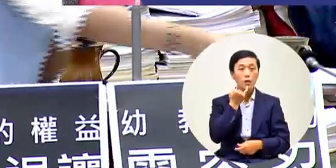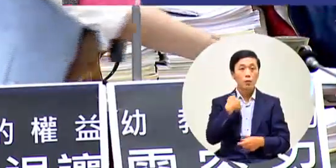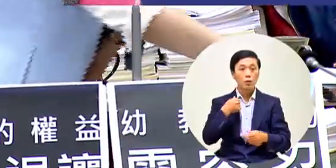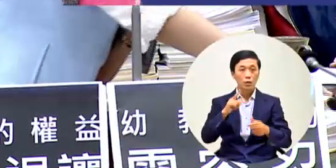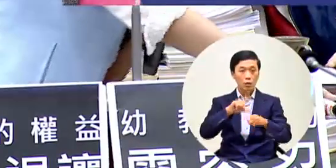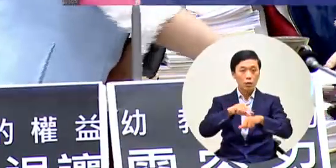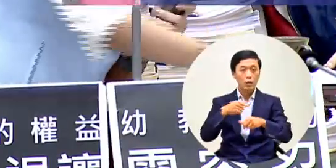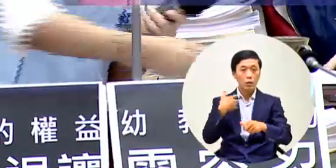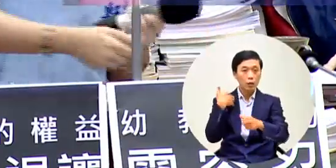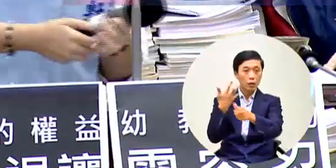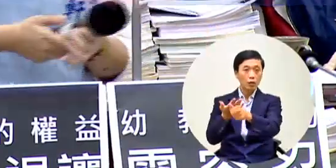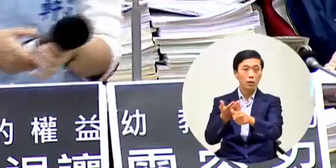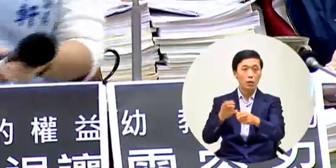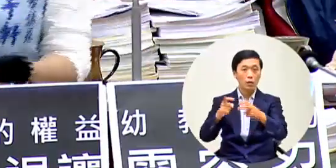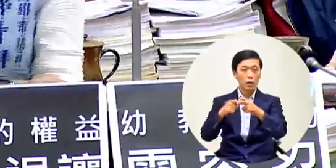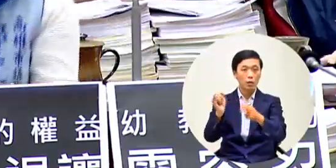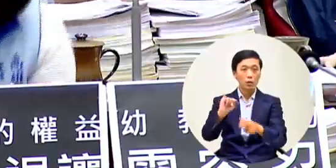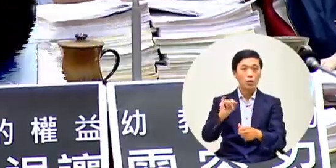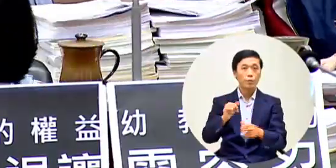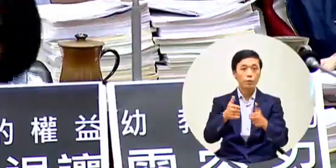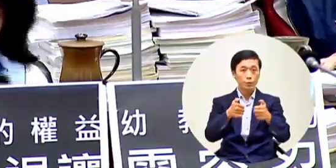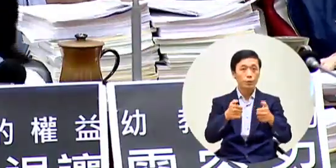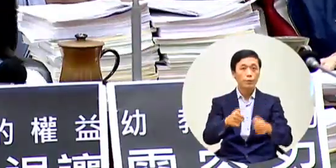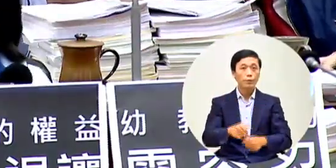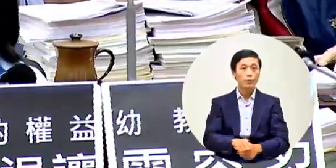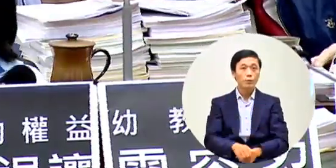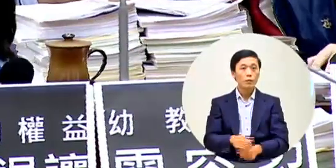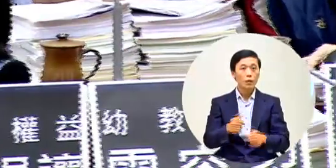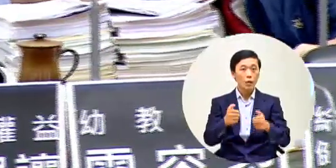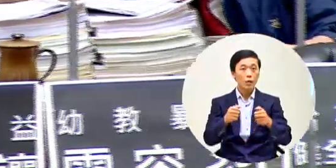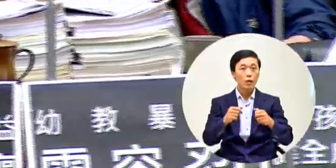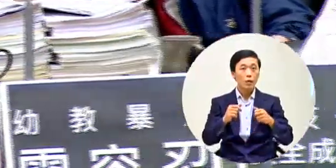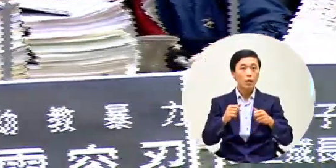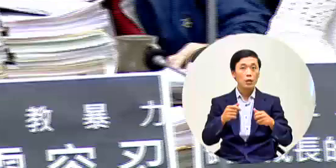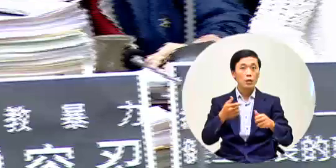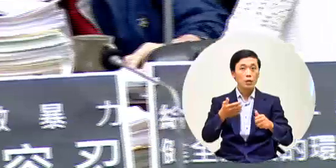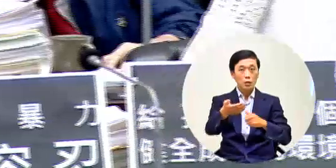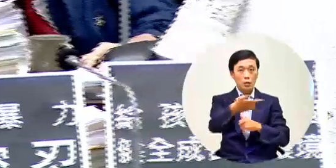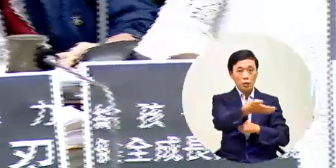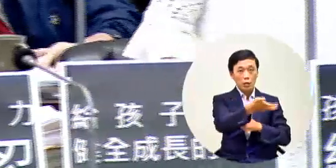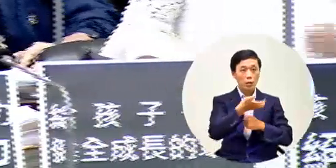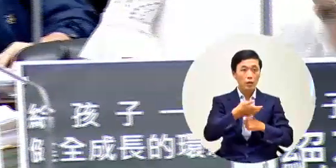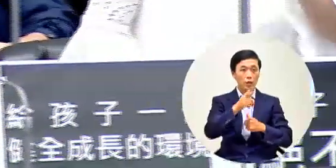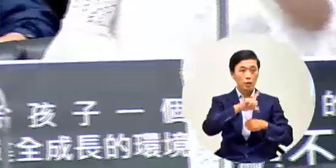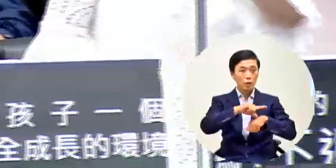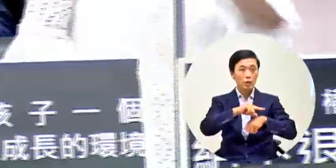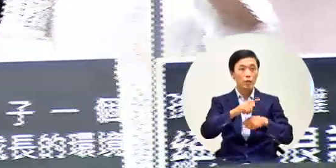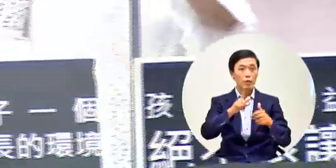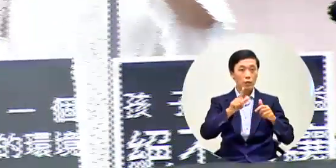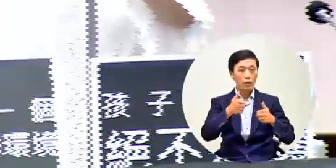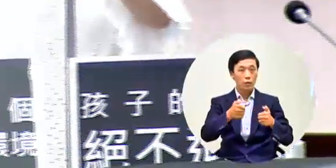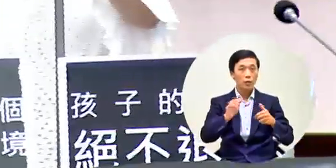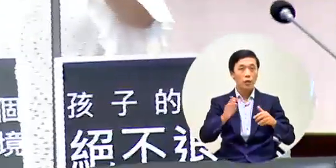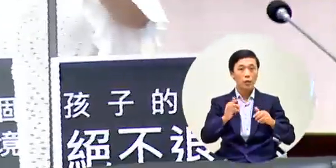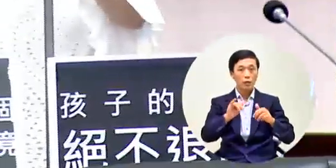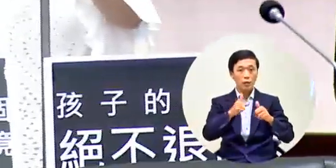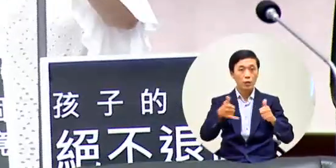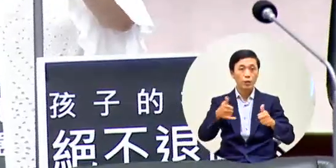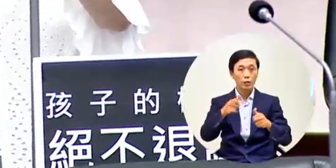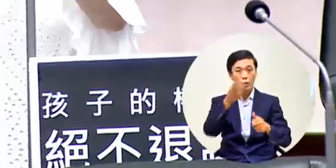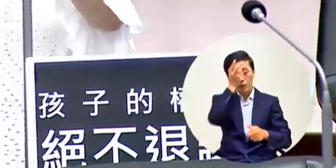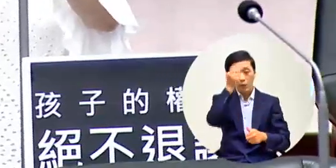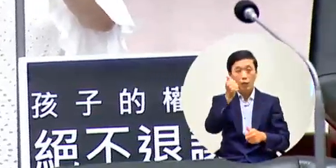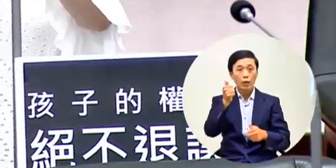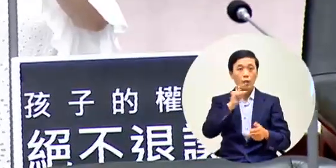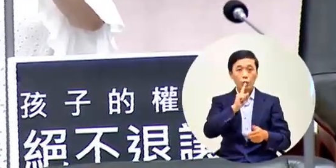员。 好，谢谢。谢谢我们总召给我们的时间哈。那我想刚刚曾总召讲的，我们的政策